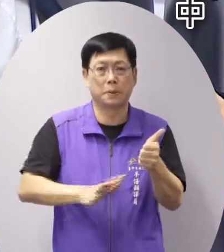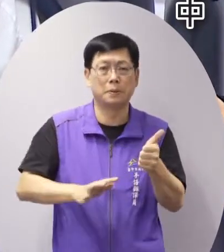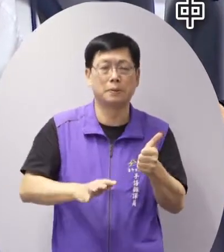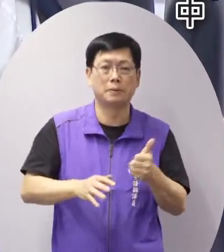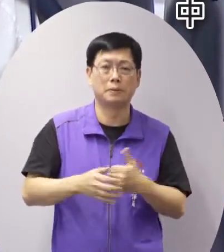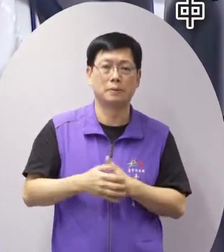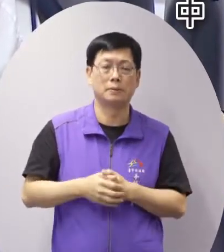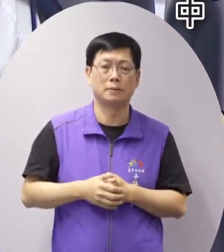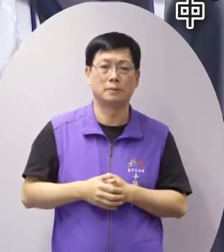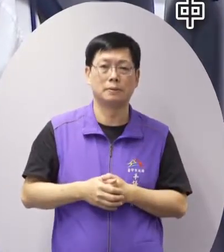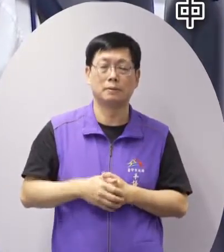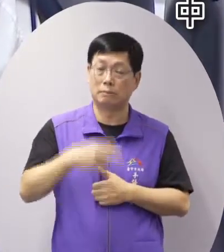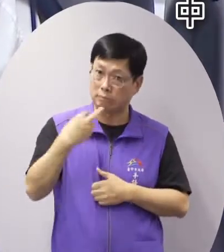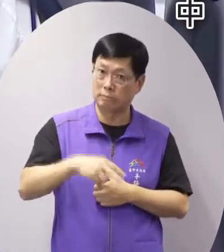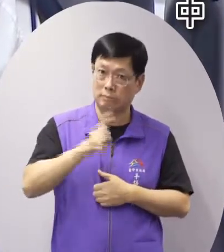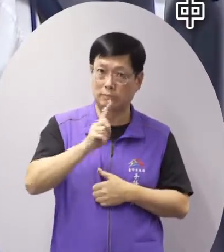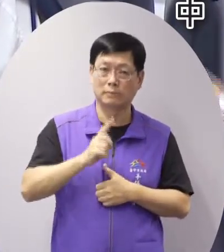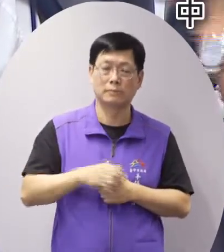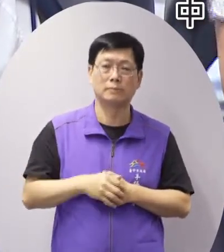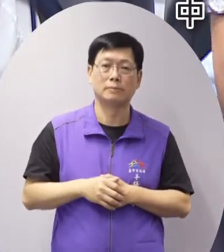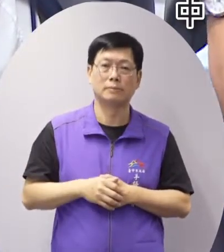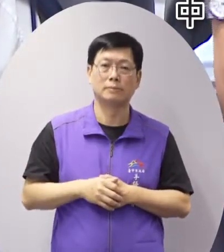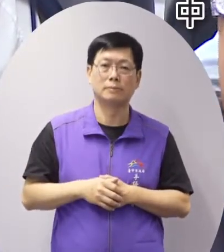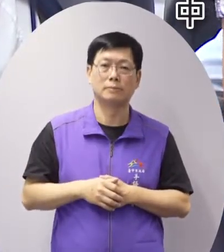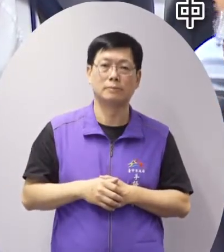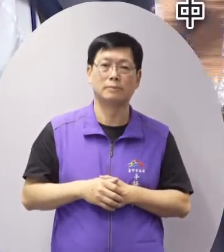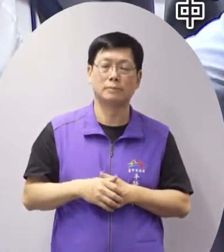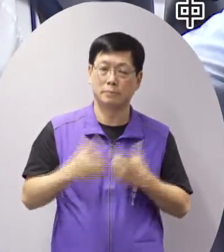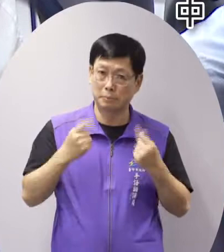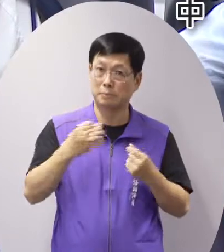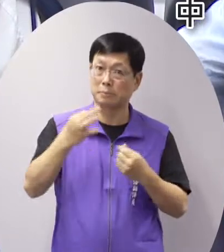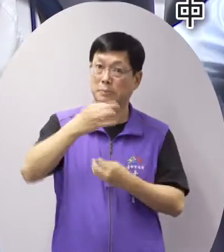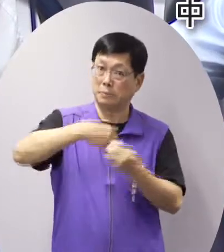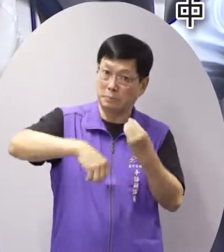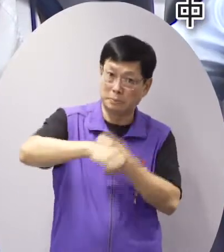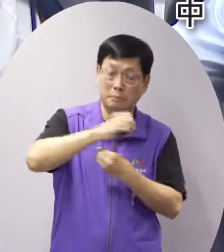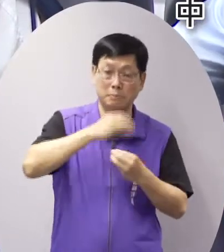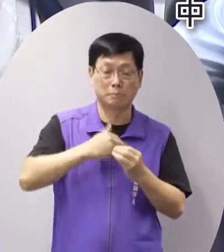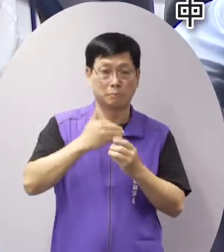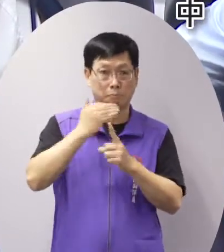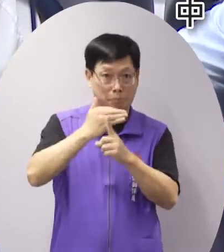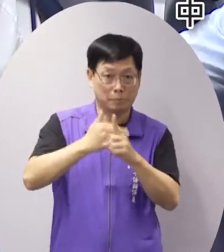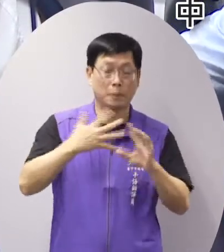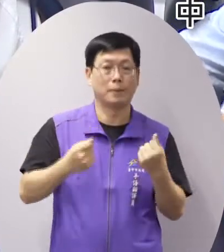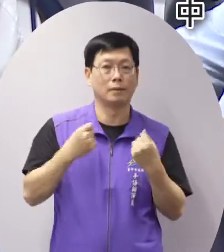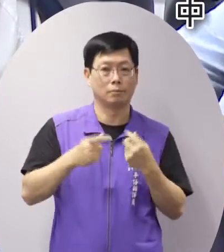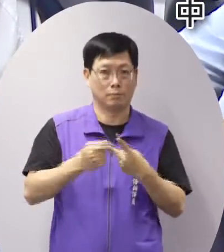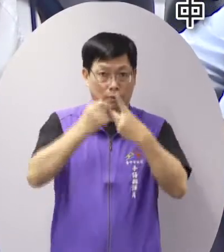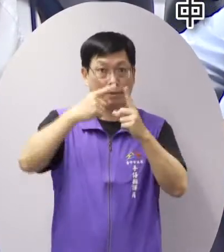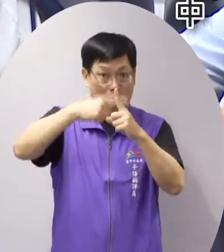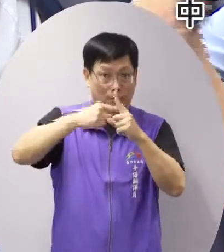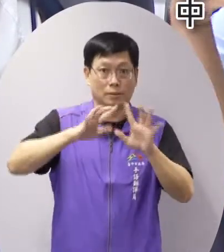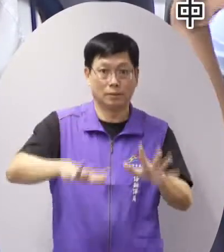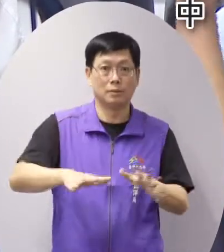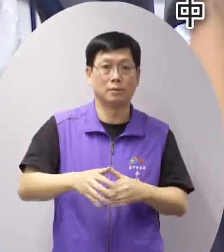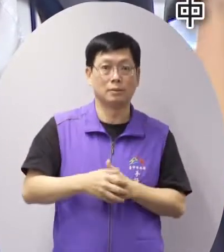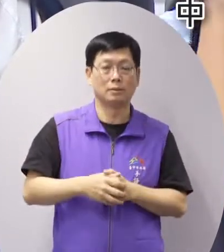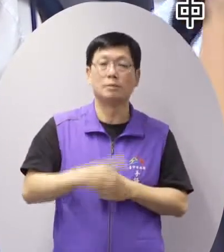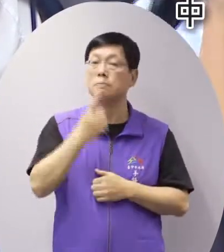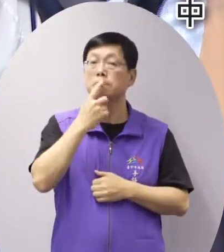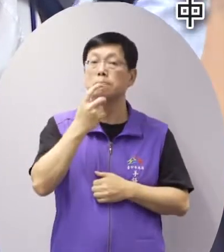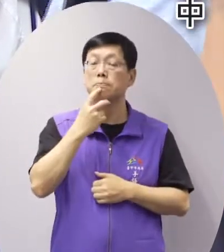疫情的影响，还有一个就是说我们财政财力分级哈，我们原来是第二级啊，今年被中